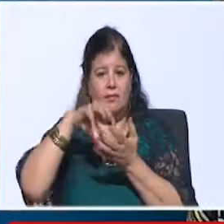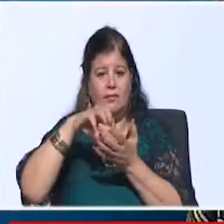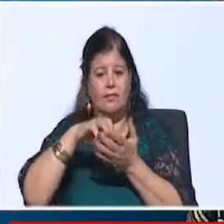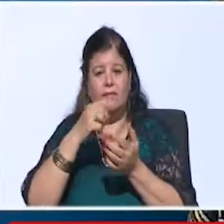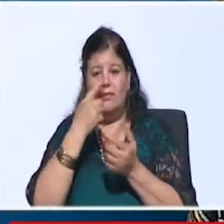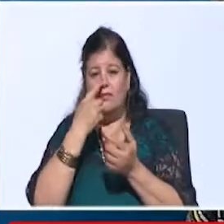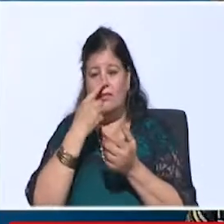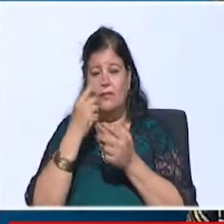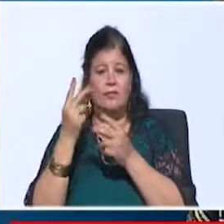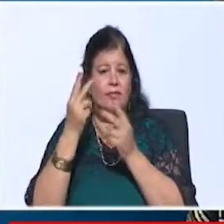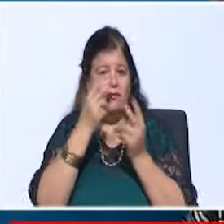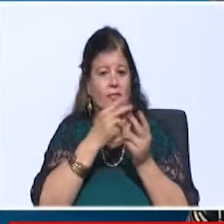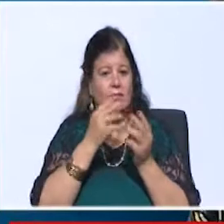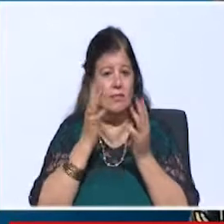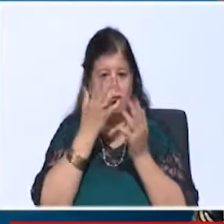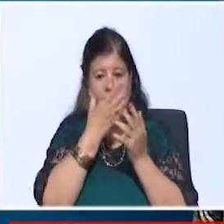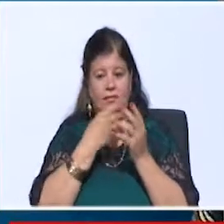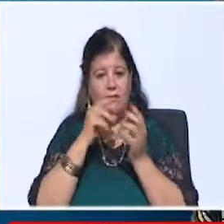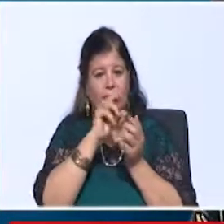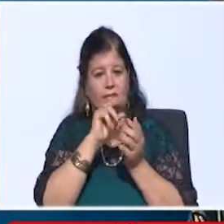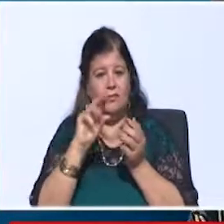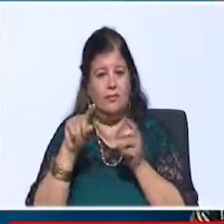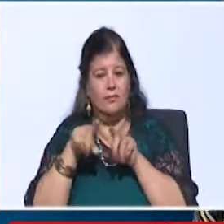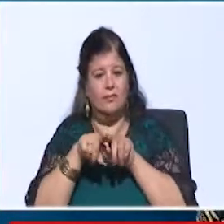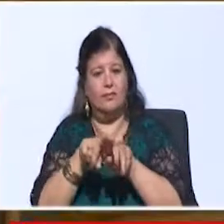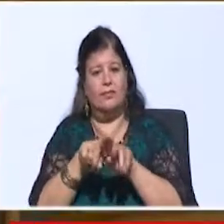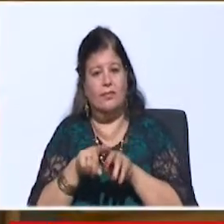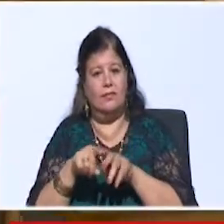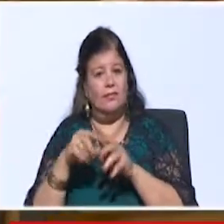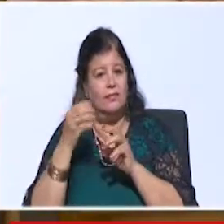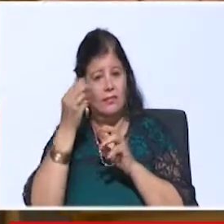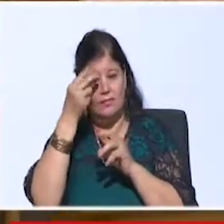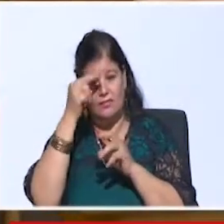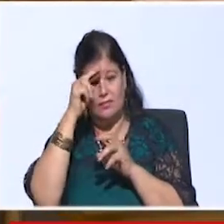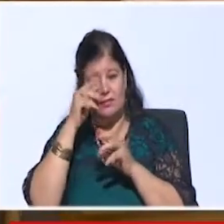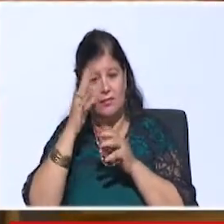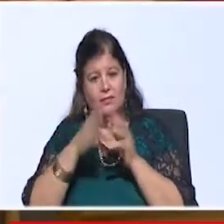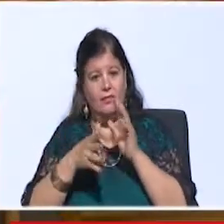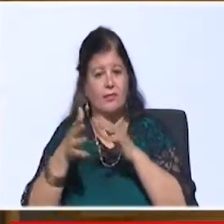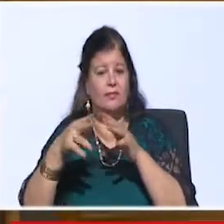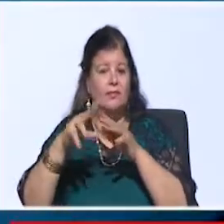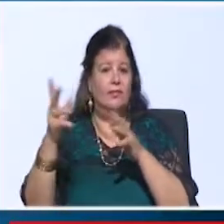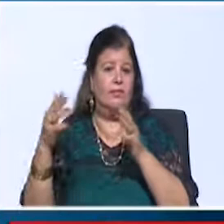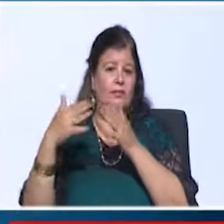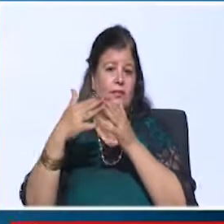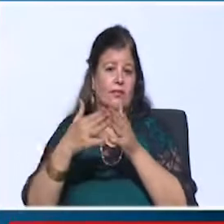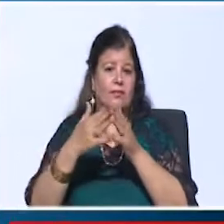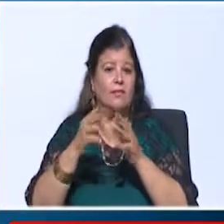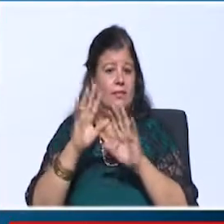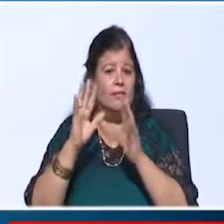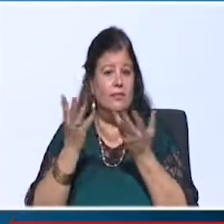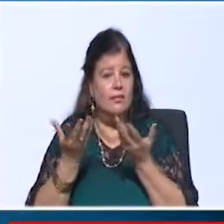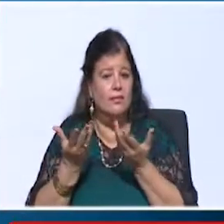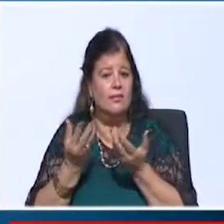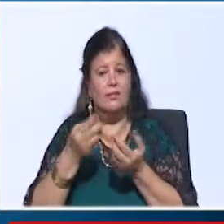يعني صوت ايام بتشبه بعدها وسنين تفوت، ولما نسافر والحدود تفصل ما بيننا 1000 ميل. يعني ايه